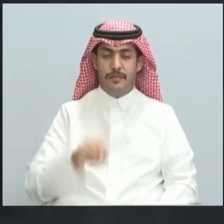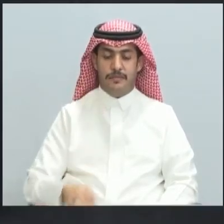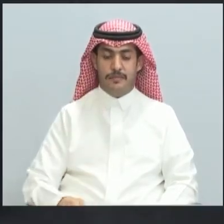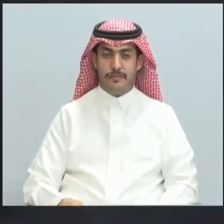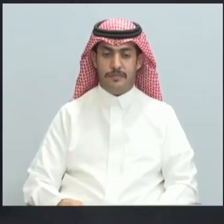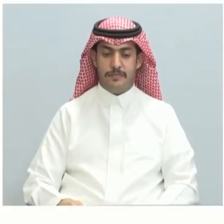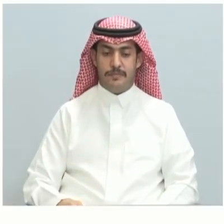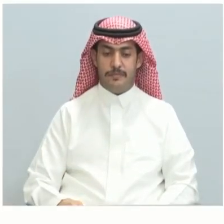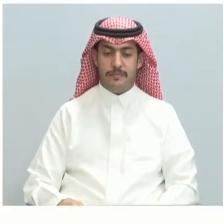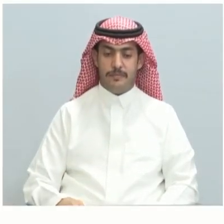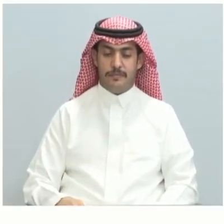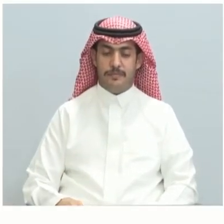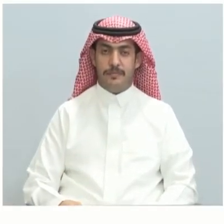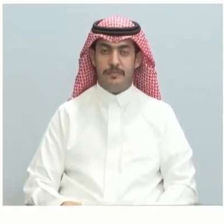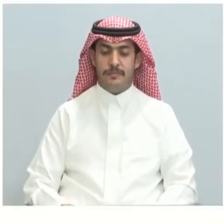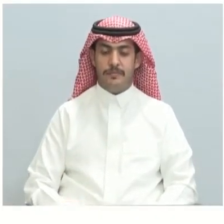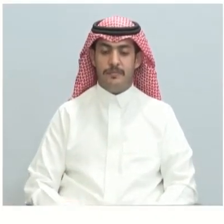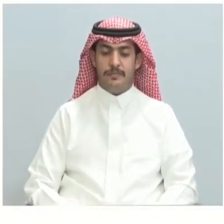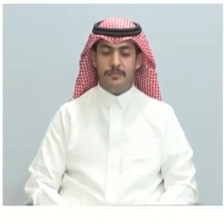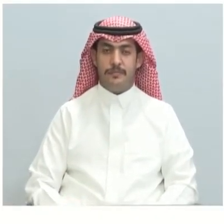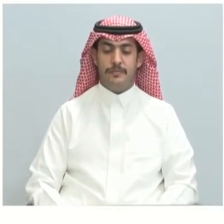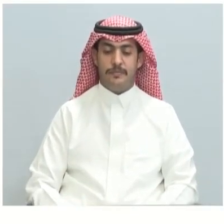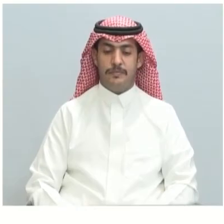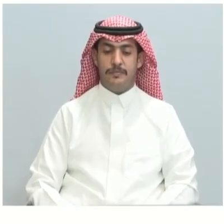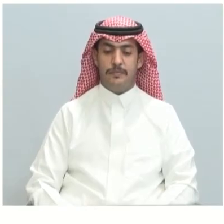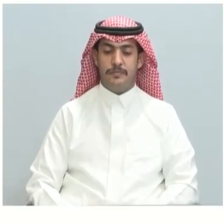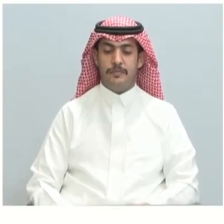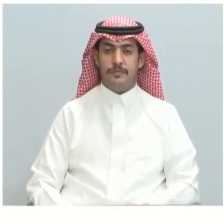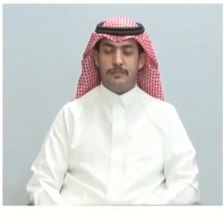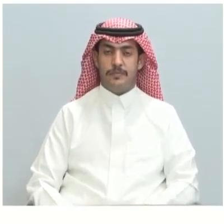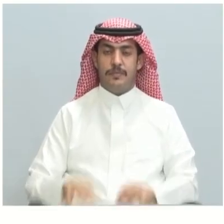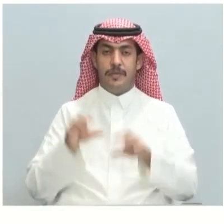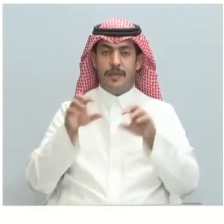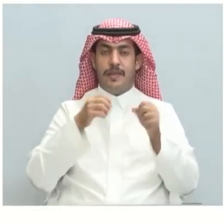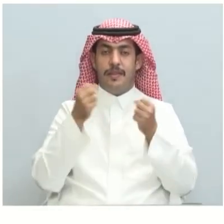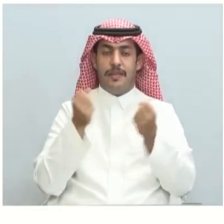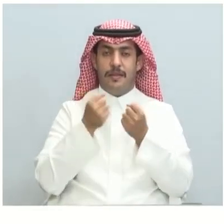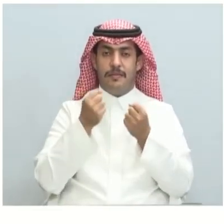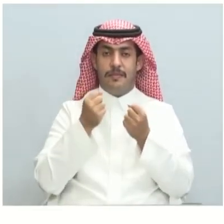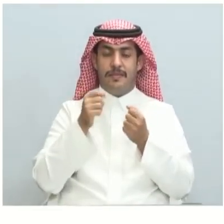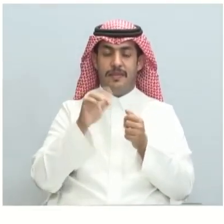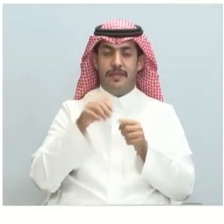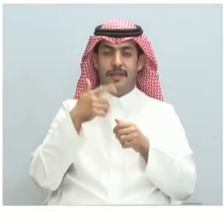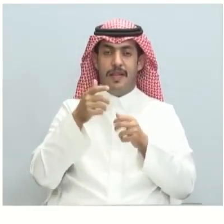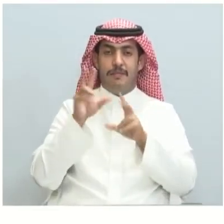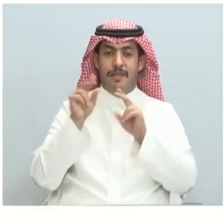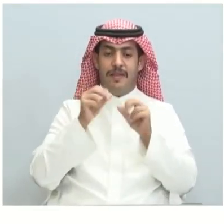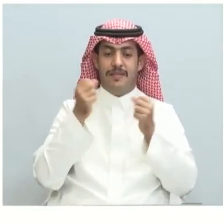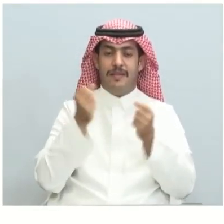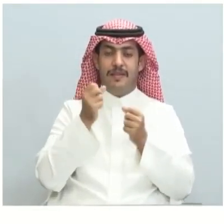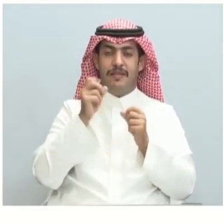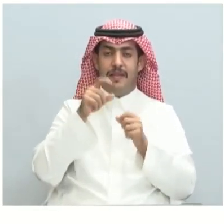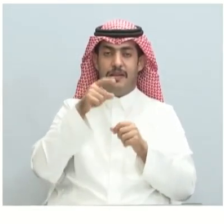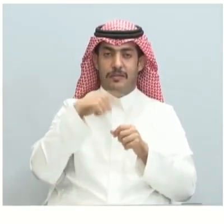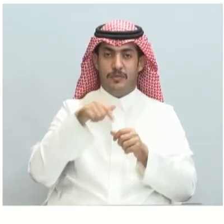مبدعين بارك الله فيكم ابنائي وبناتي الان نمسح وننتقل الى التدريبات بعد ما استعرضنا هذه الامثله وهذه الافكار